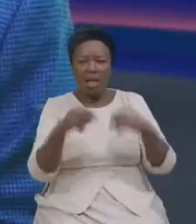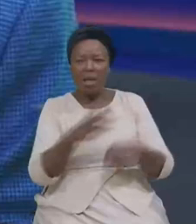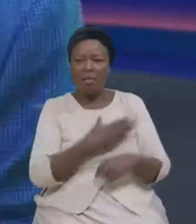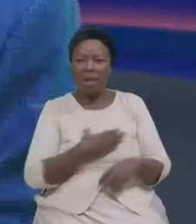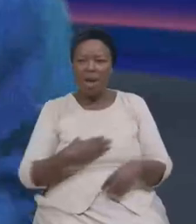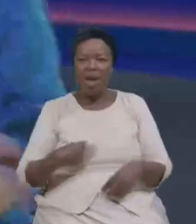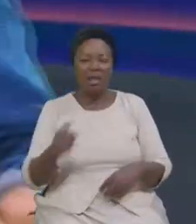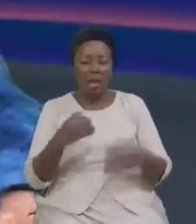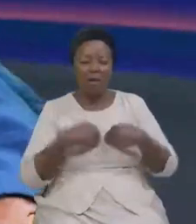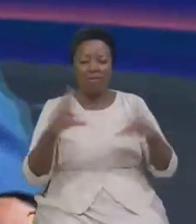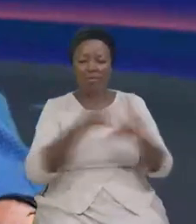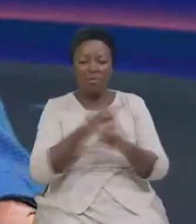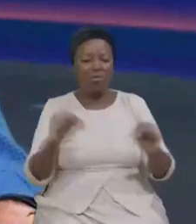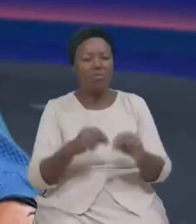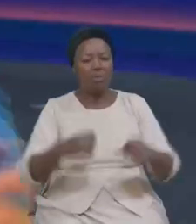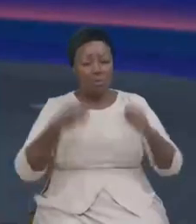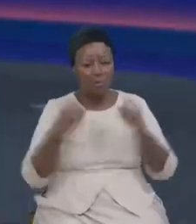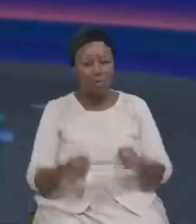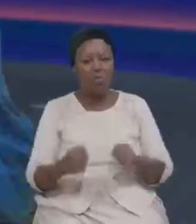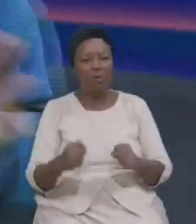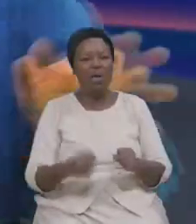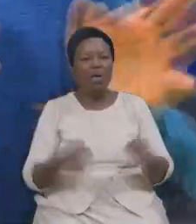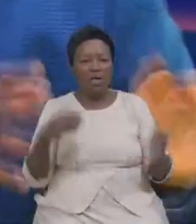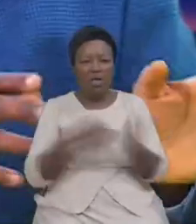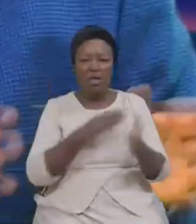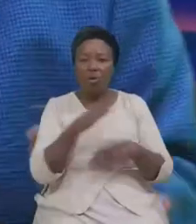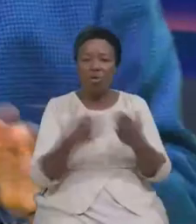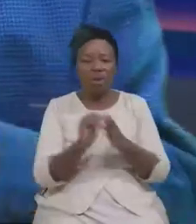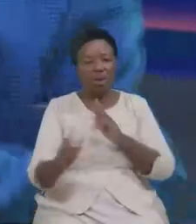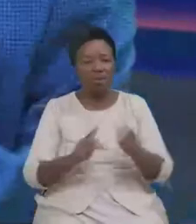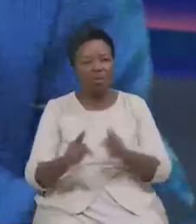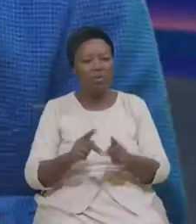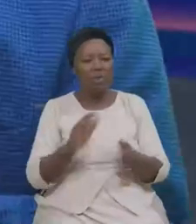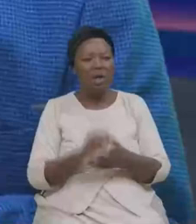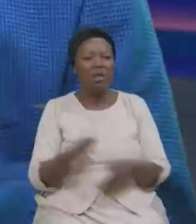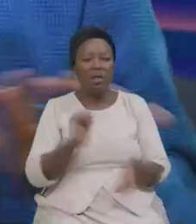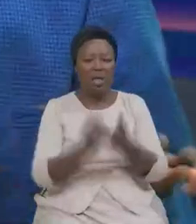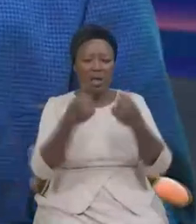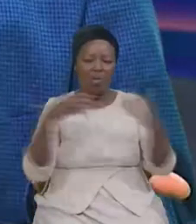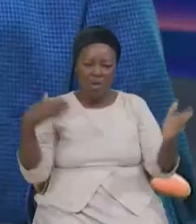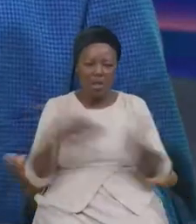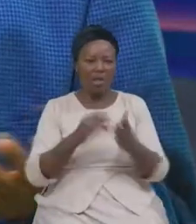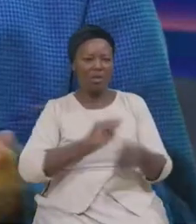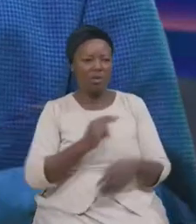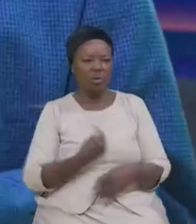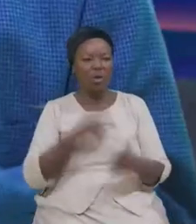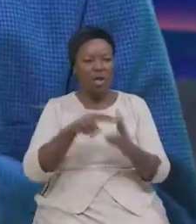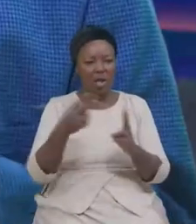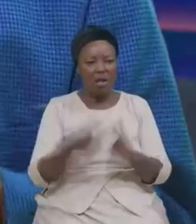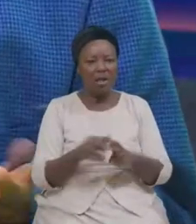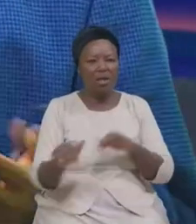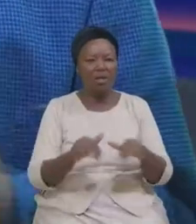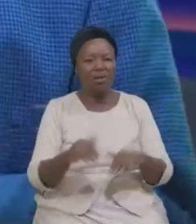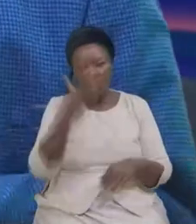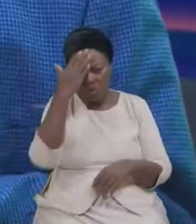nous sommes sans force comme cette multitude nombreuse qui s'avance contre nous et nous ne savons que faire. Mais nos yeux sont